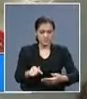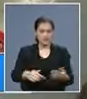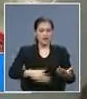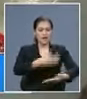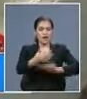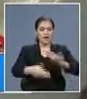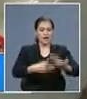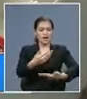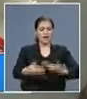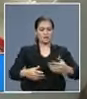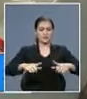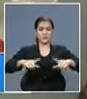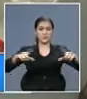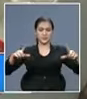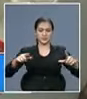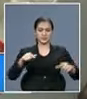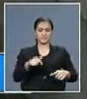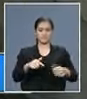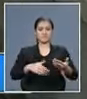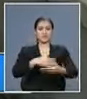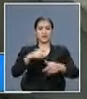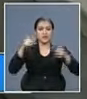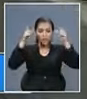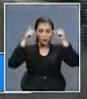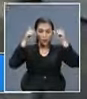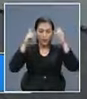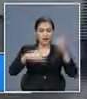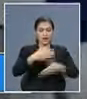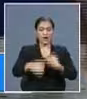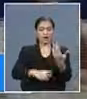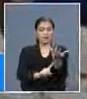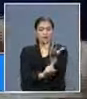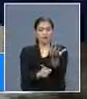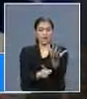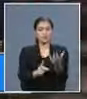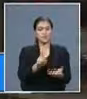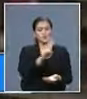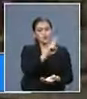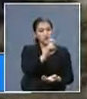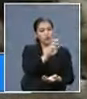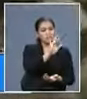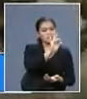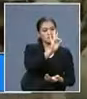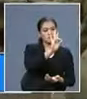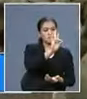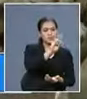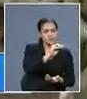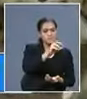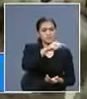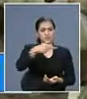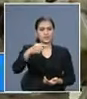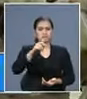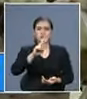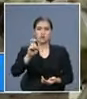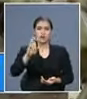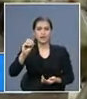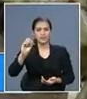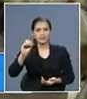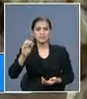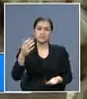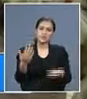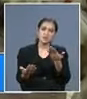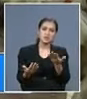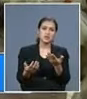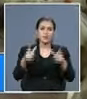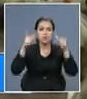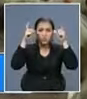สุดในจังหวัดนะครับพบว่าเนื้อวัวขายที่กิโลกรัมละ 280-350บาทขณะที่ตัวเลขการส่งออกวัวมีชีวิตนะครับไป